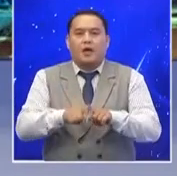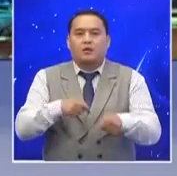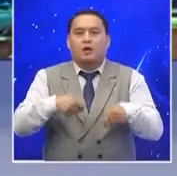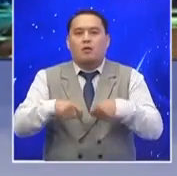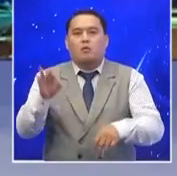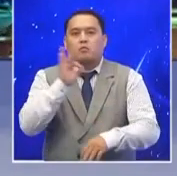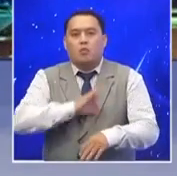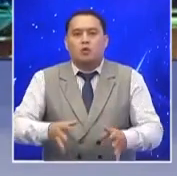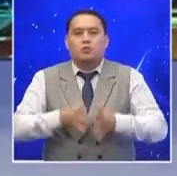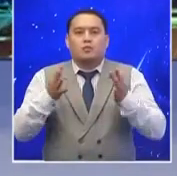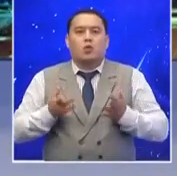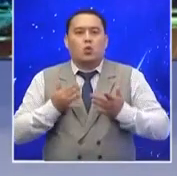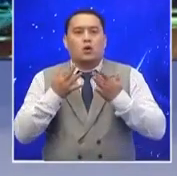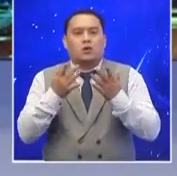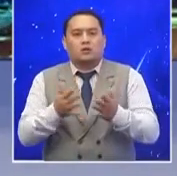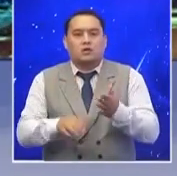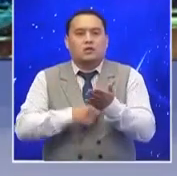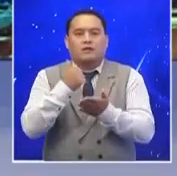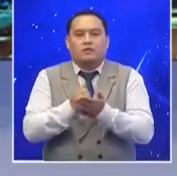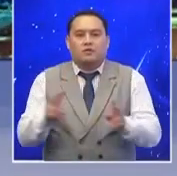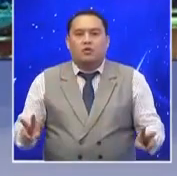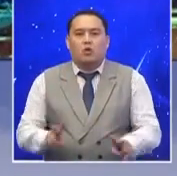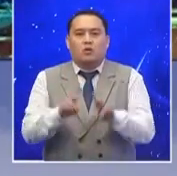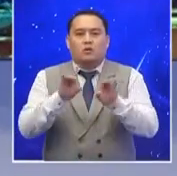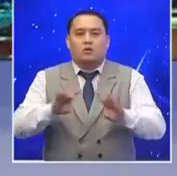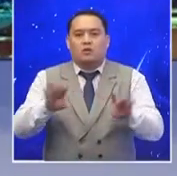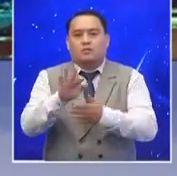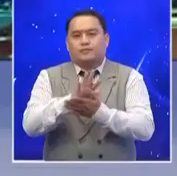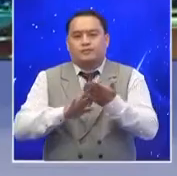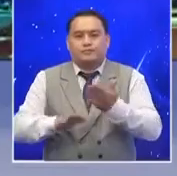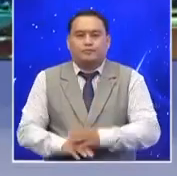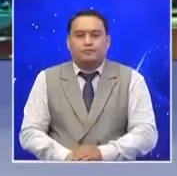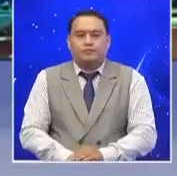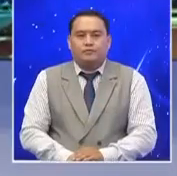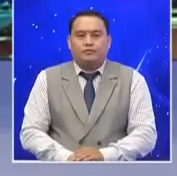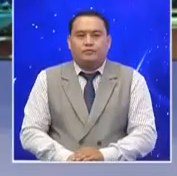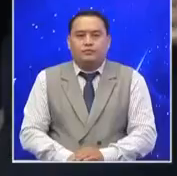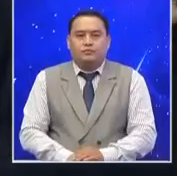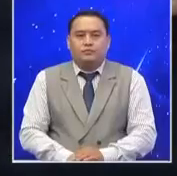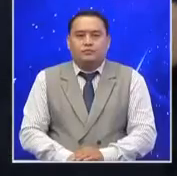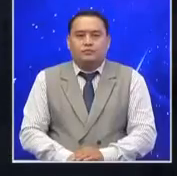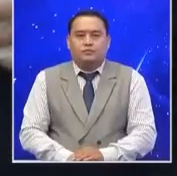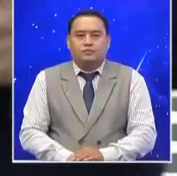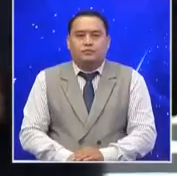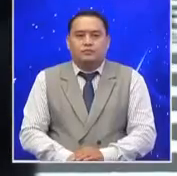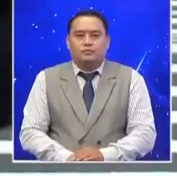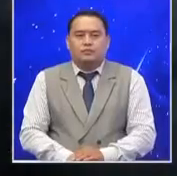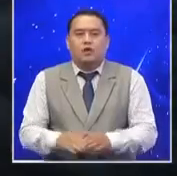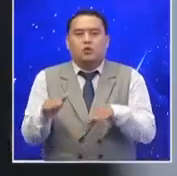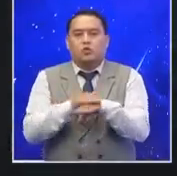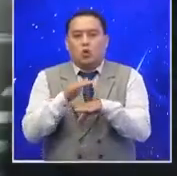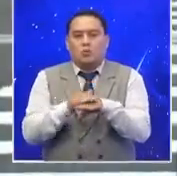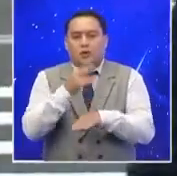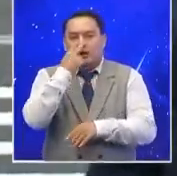товары пользуются наибольшим спросом у жителей главного города страны, расскажет Ануар Амангельдинов. Уже по старой доброй